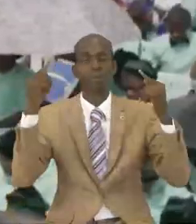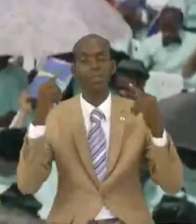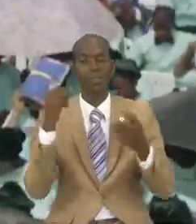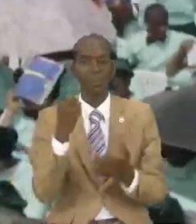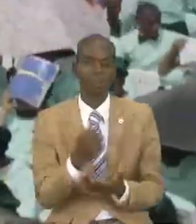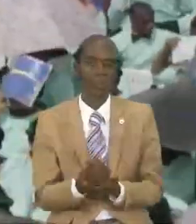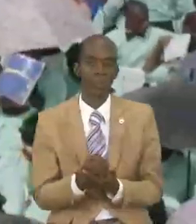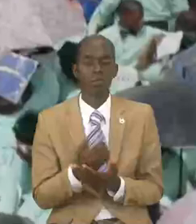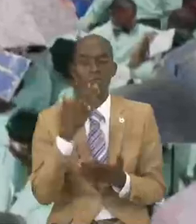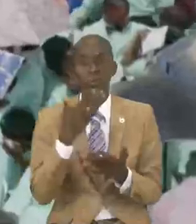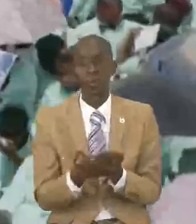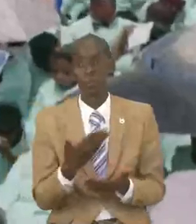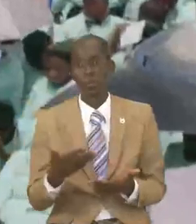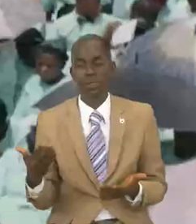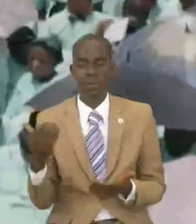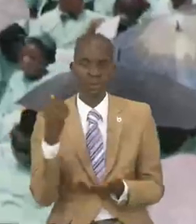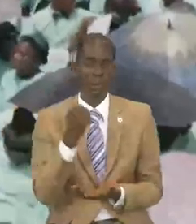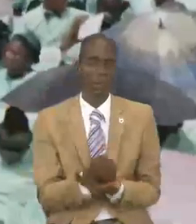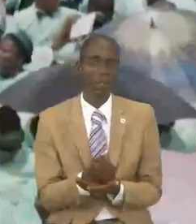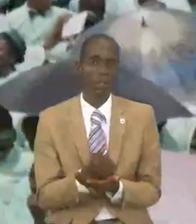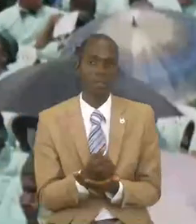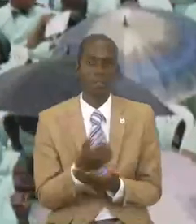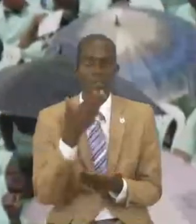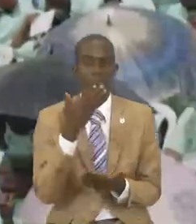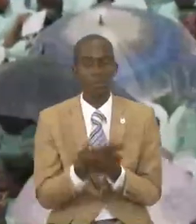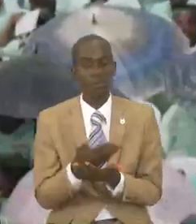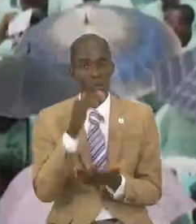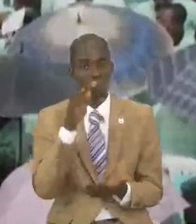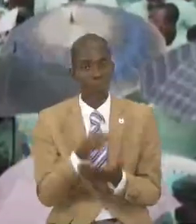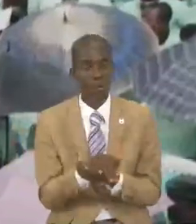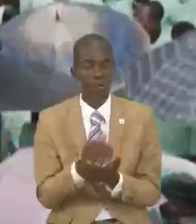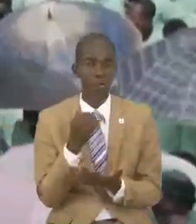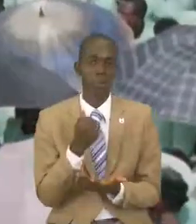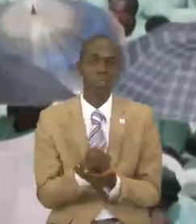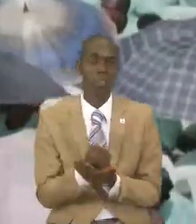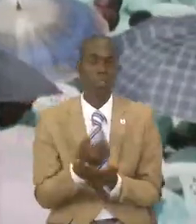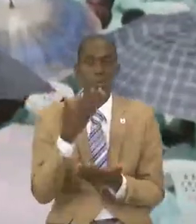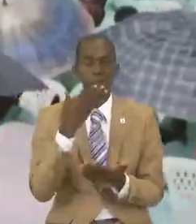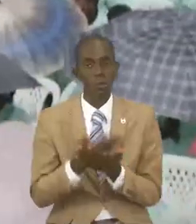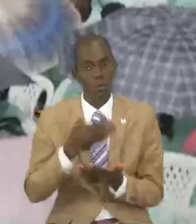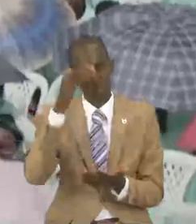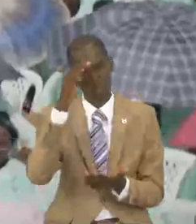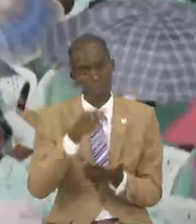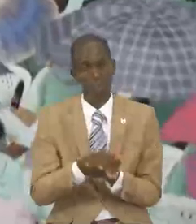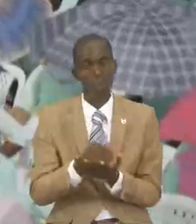prospérité, les bonnes choses, une bonne femme, un bon